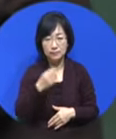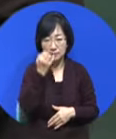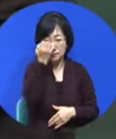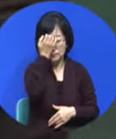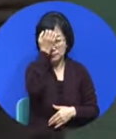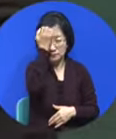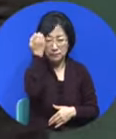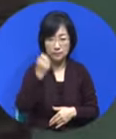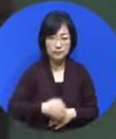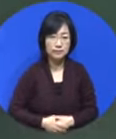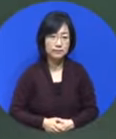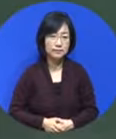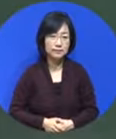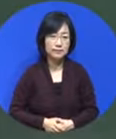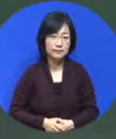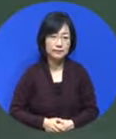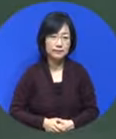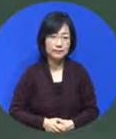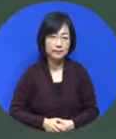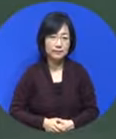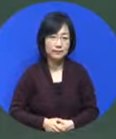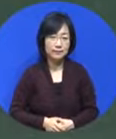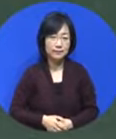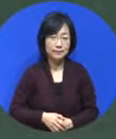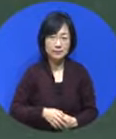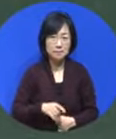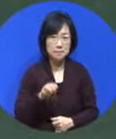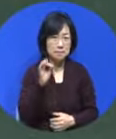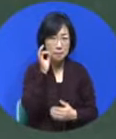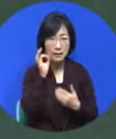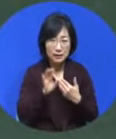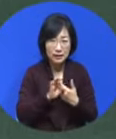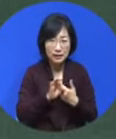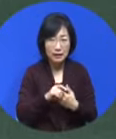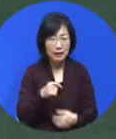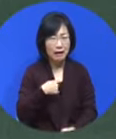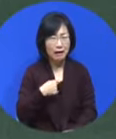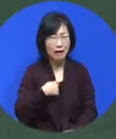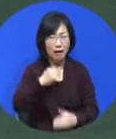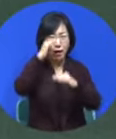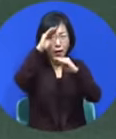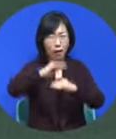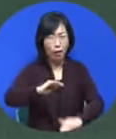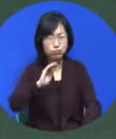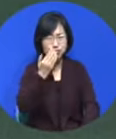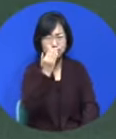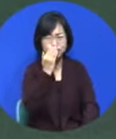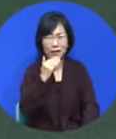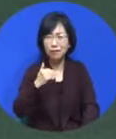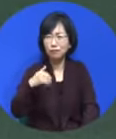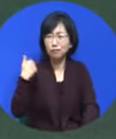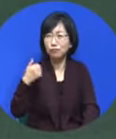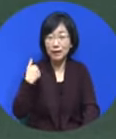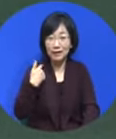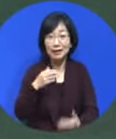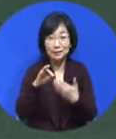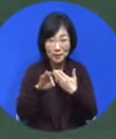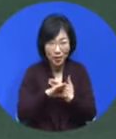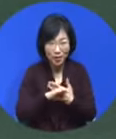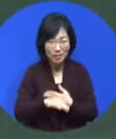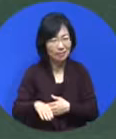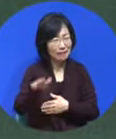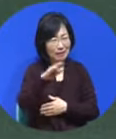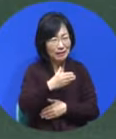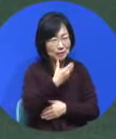말이아 말이 람 아는 복음을 모는 그이니다